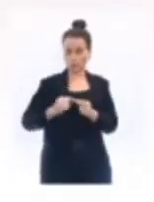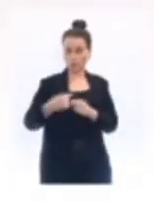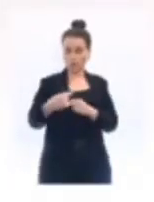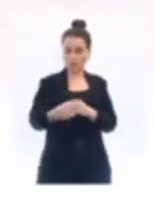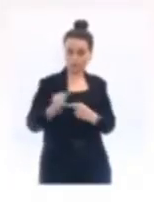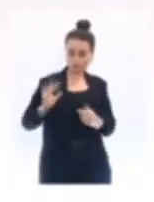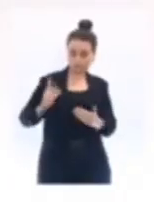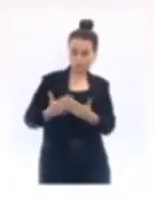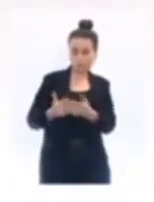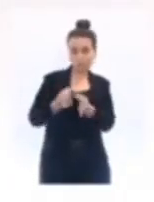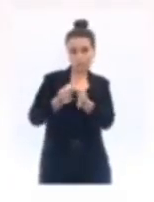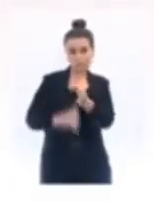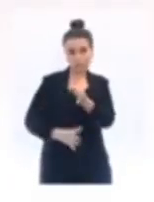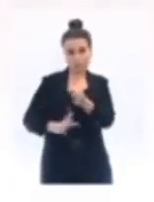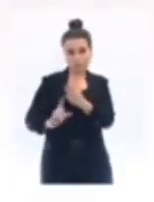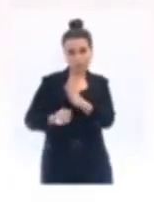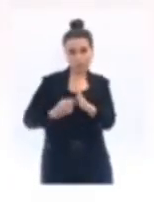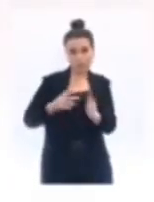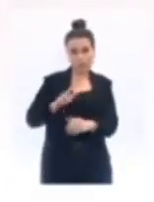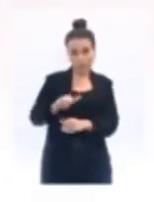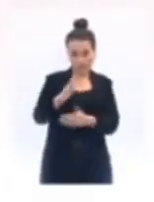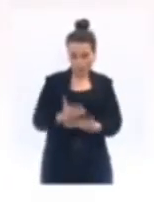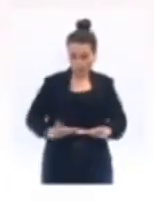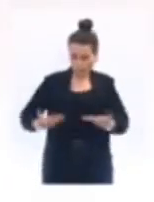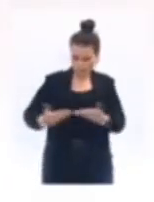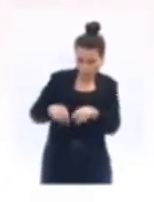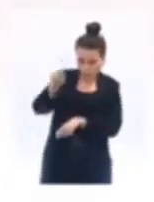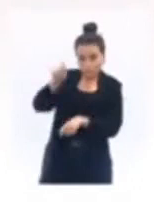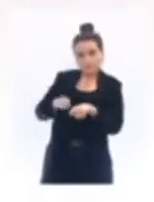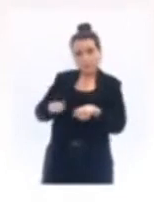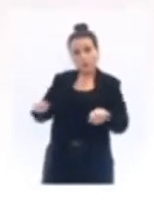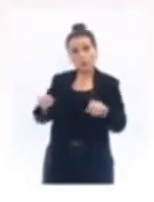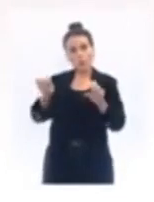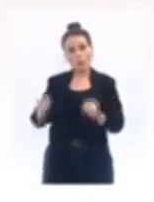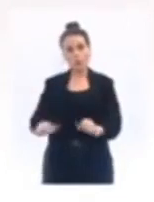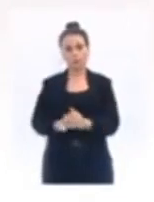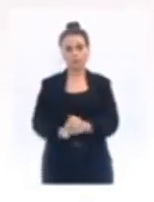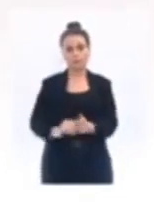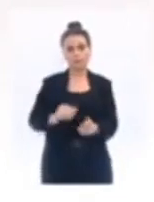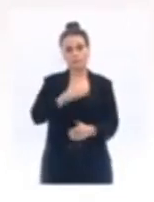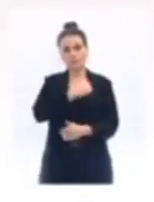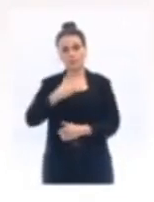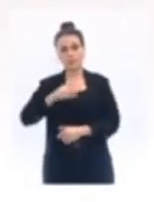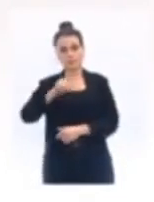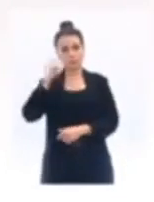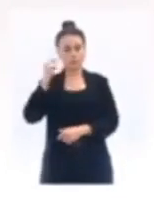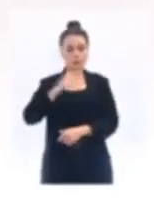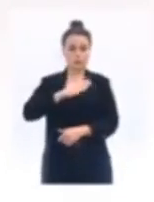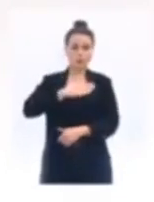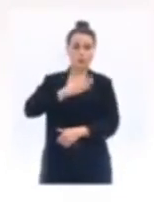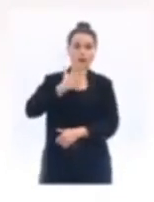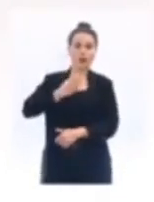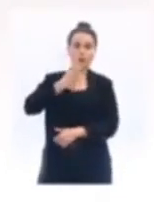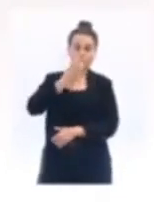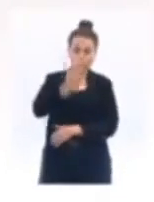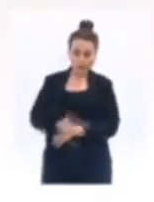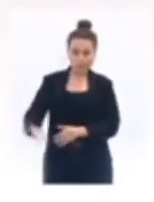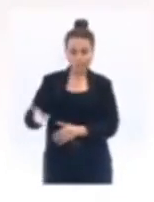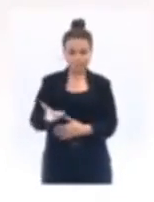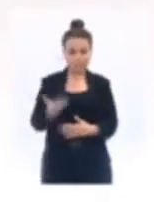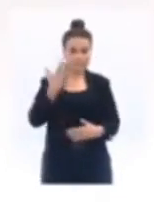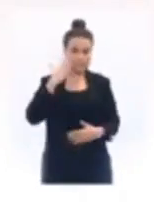preuve. Dans la gestion de cette crise, comme de toutes les autres crises qui nous frappent, le